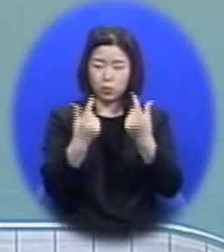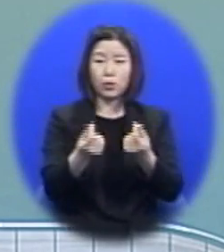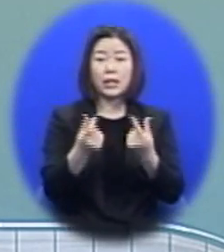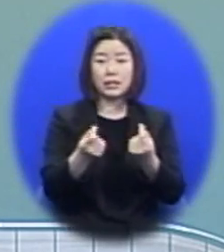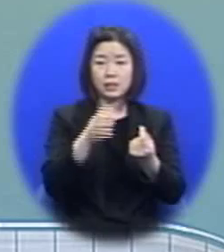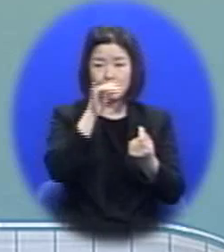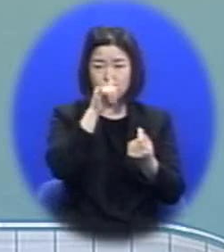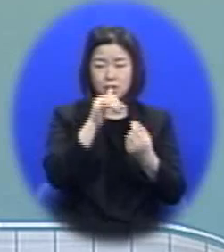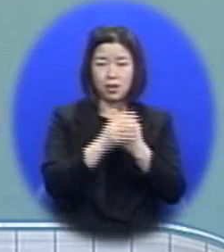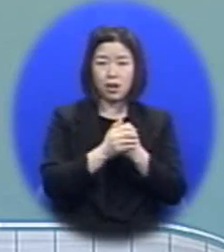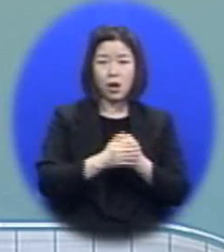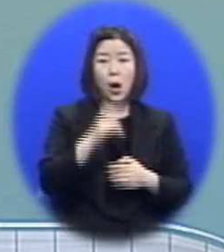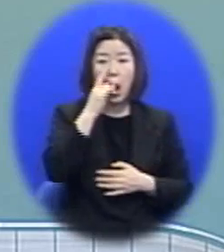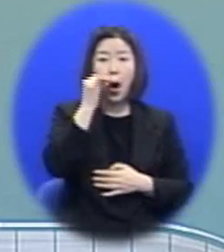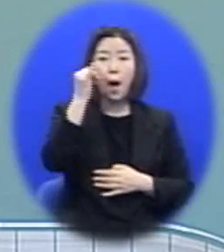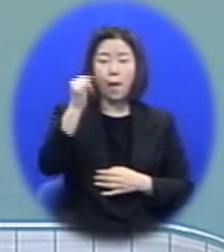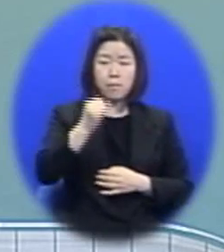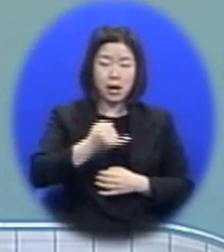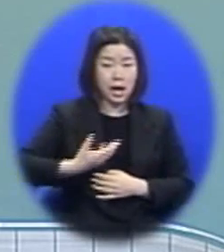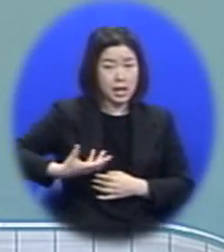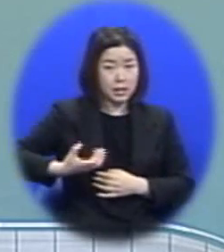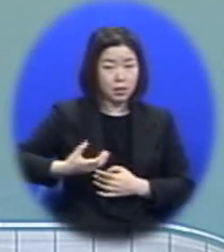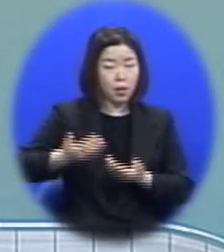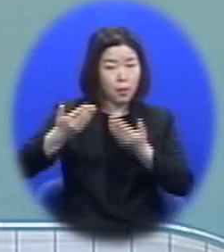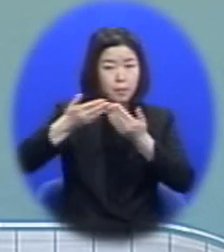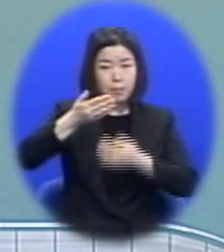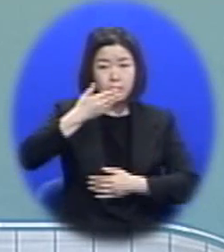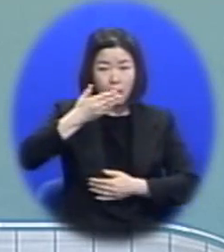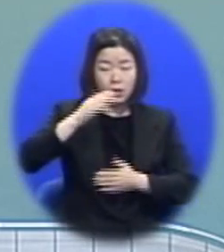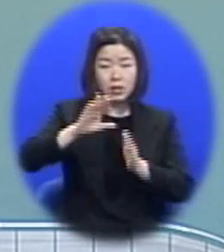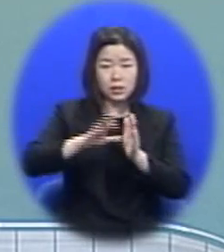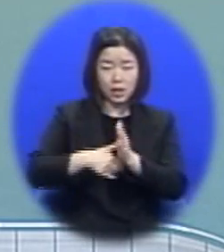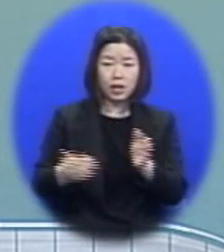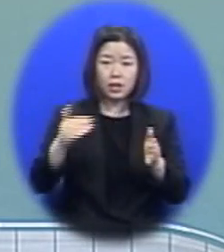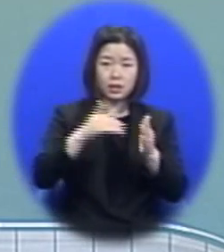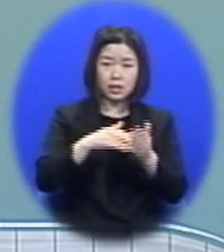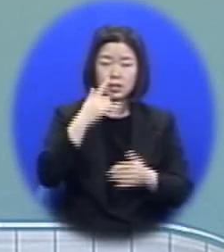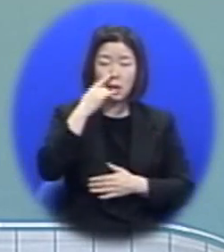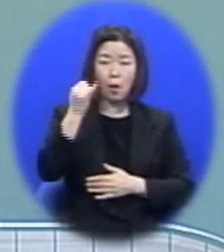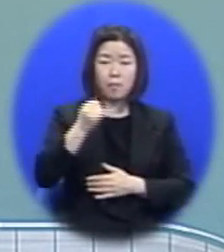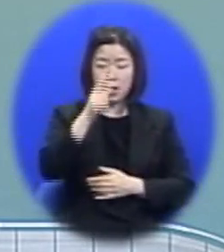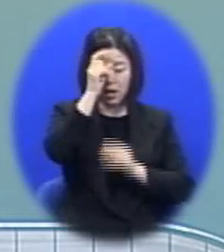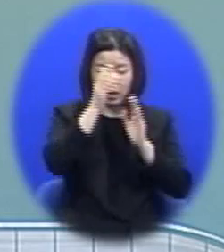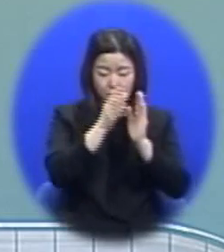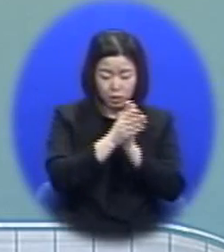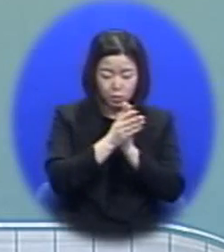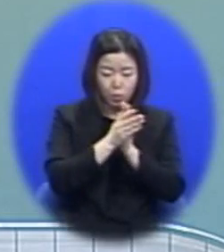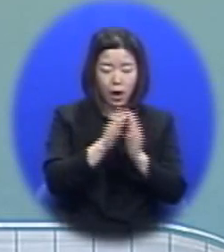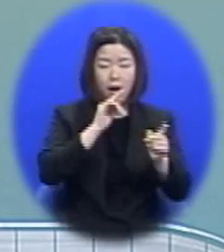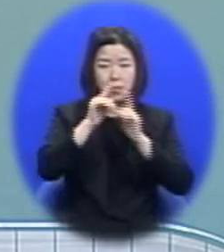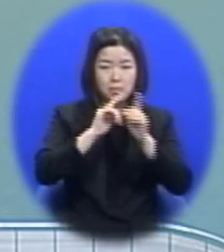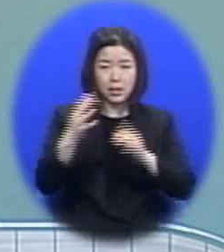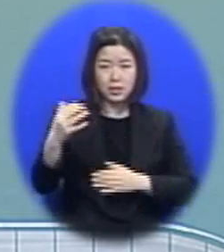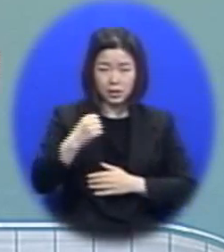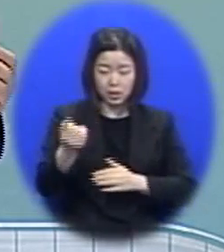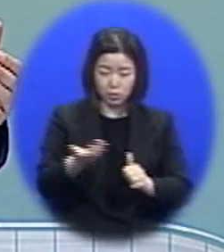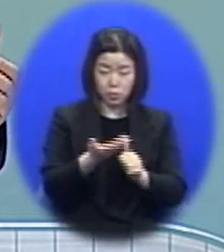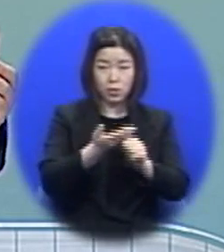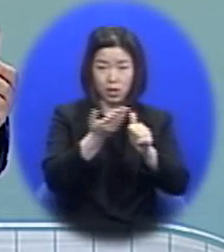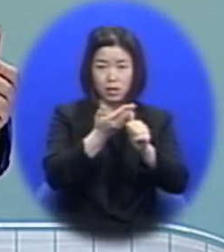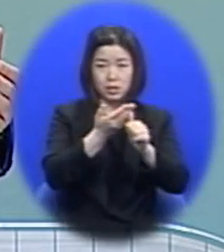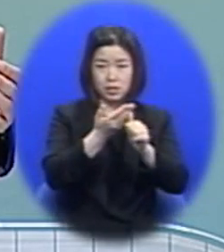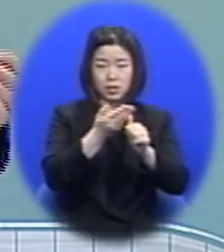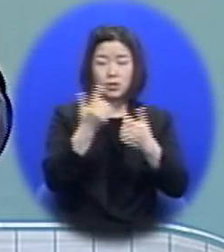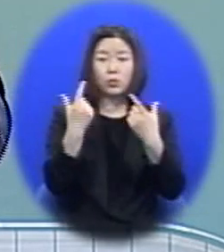있습니다 엄마 젖을 먹을 때까지 엄마의 기도와 말씀으로 양육을 받은 그게